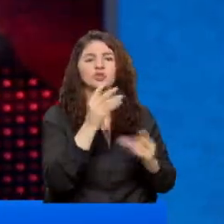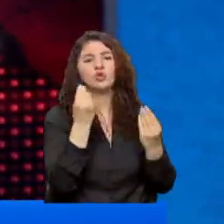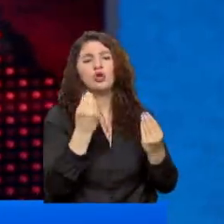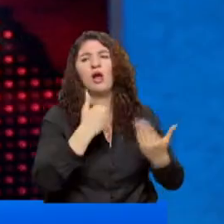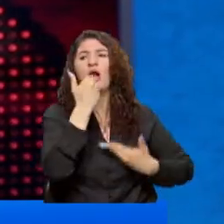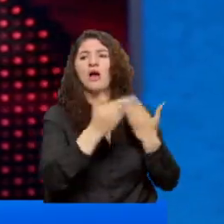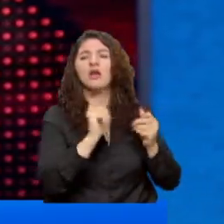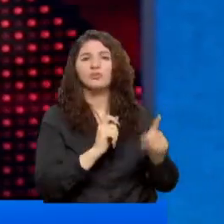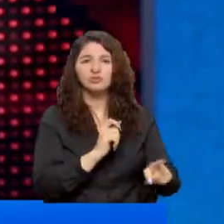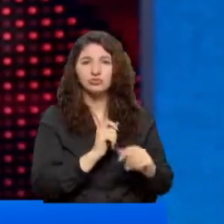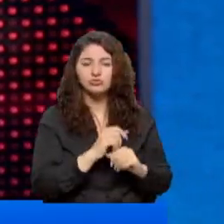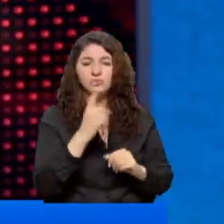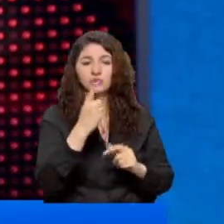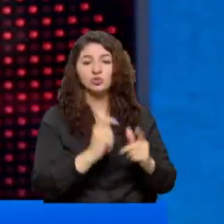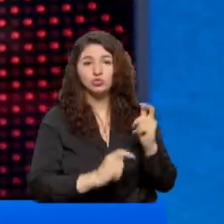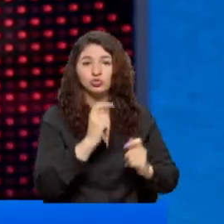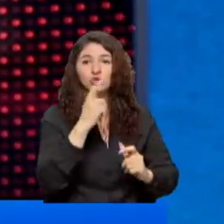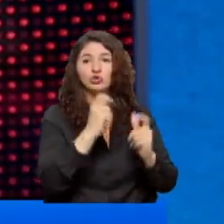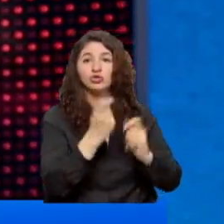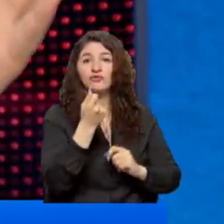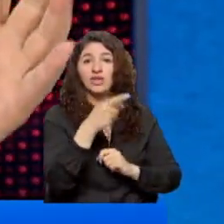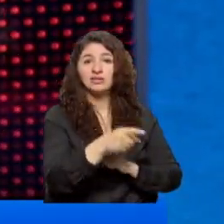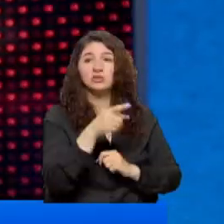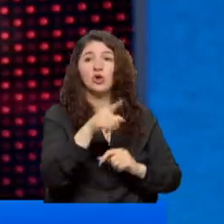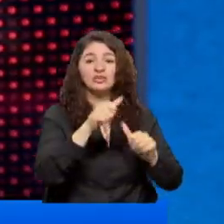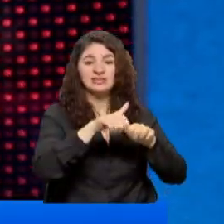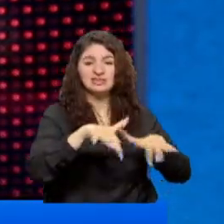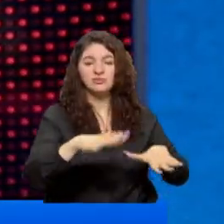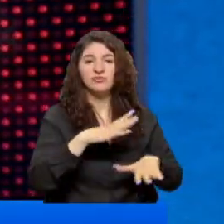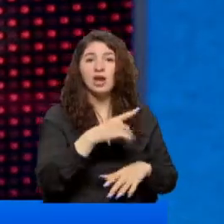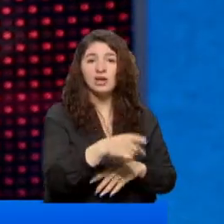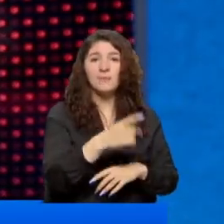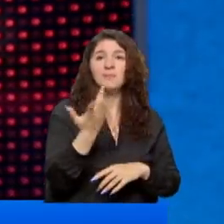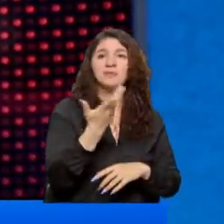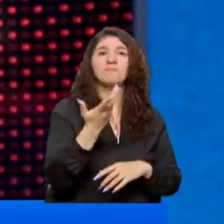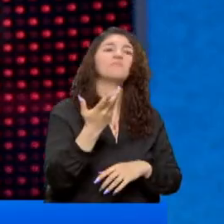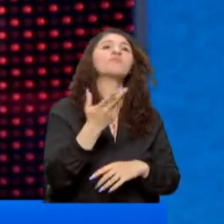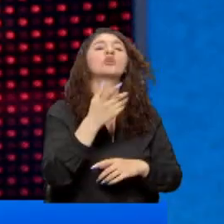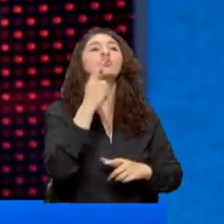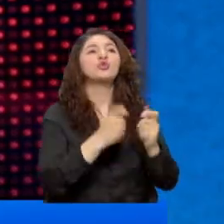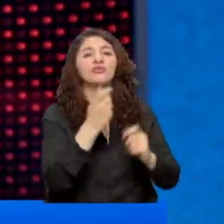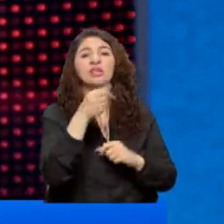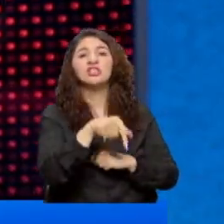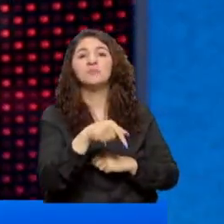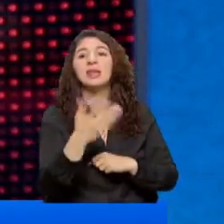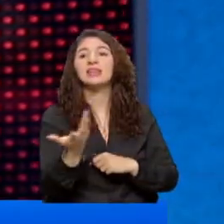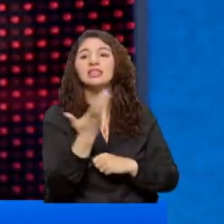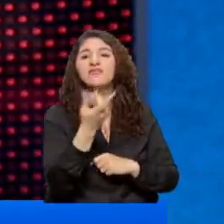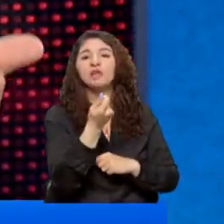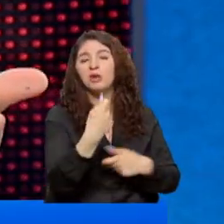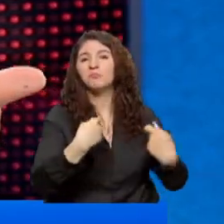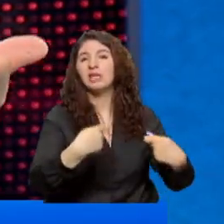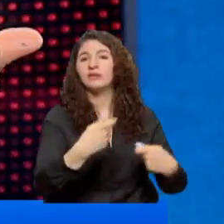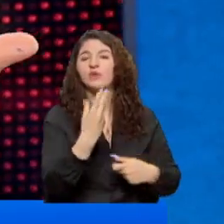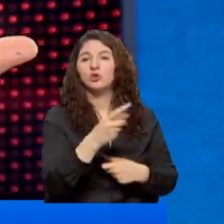sen çok güzel anlatıyorsunuz bir sütün süt fiyatının o mekanizması vardı ya ve sas3 fiyatı şimdi nasıl ve